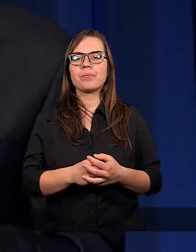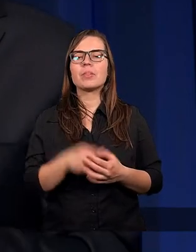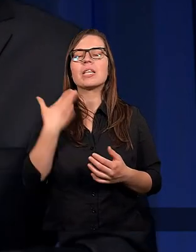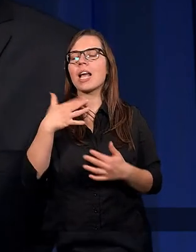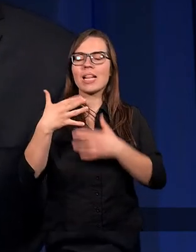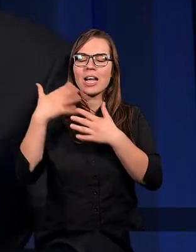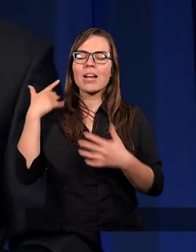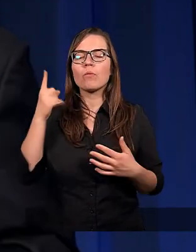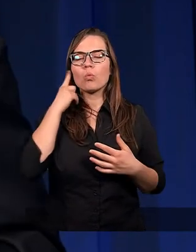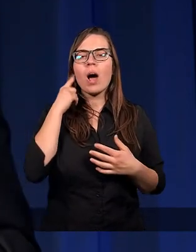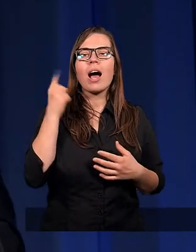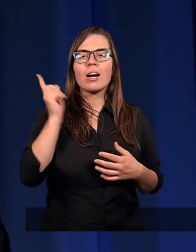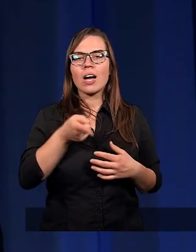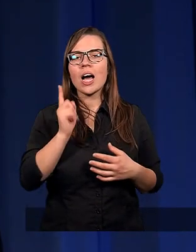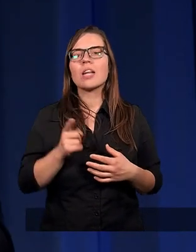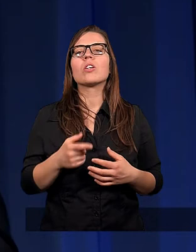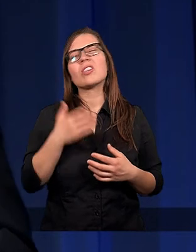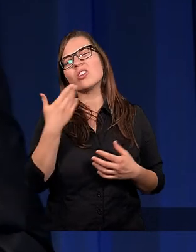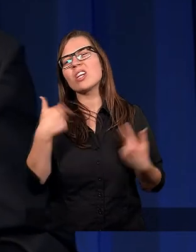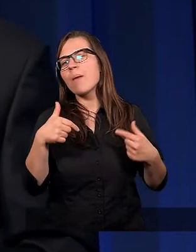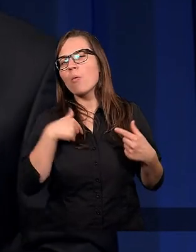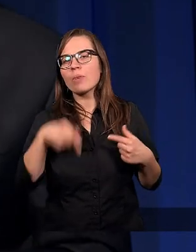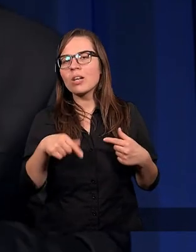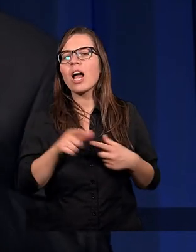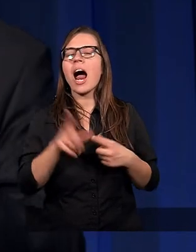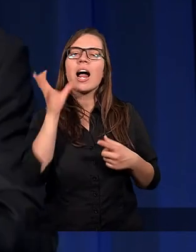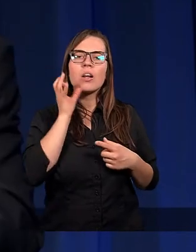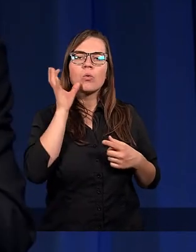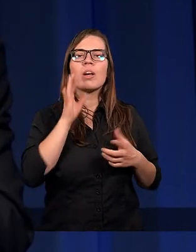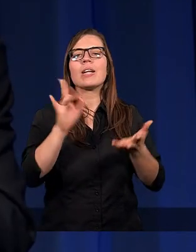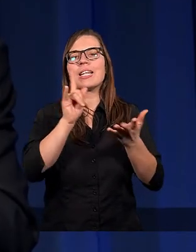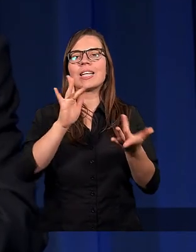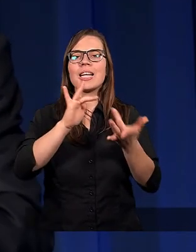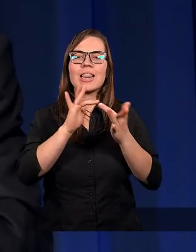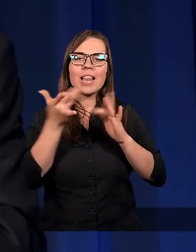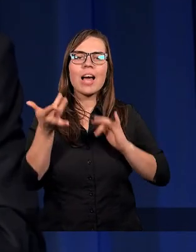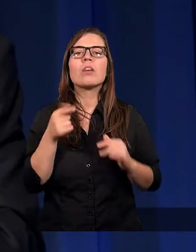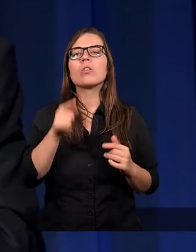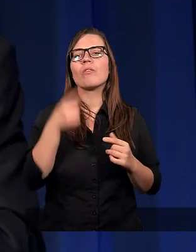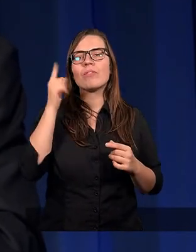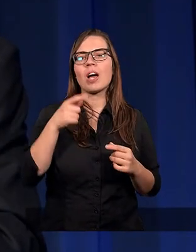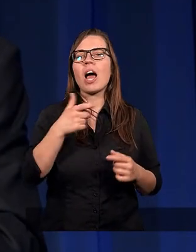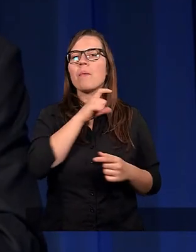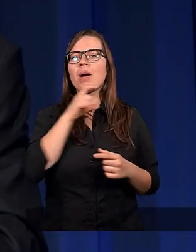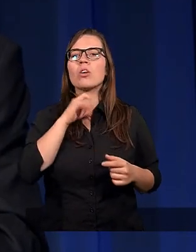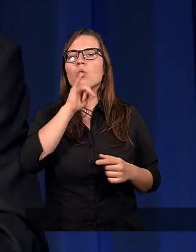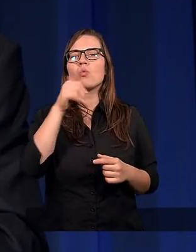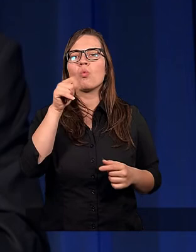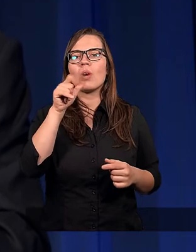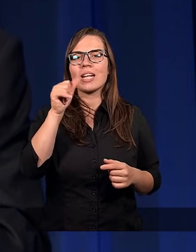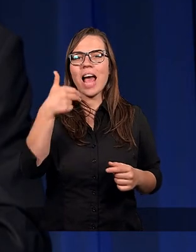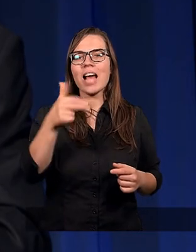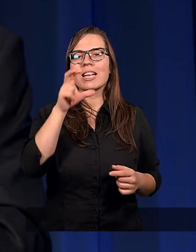Nie tak dawno słuchałem kazania, co prawda nie było mnie tutaj, ale słuchałem tak w internecie kazania, które wygłosił pastor Julian